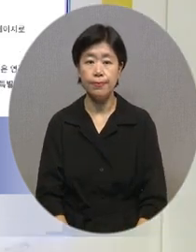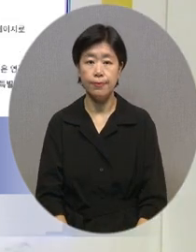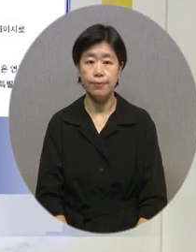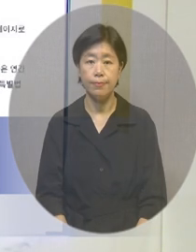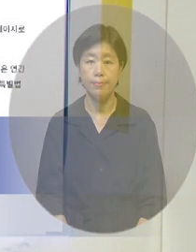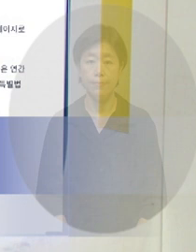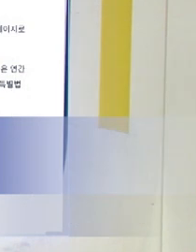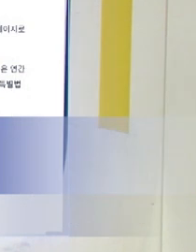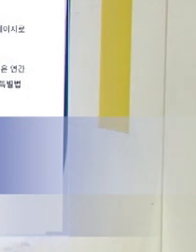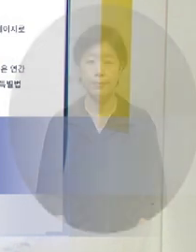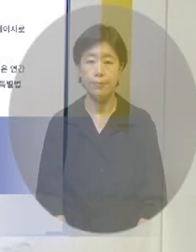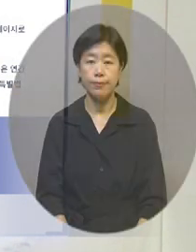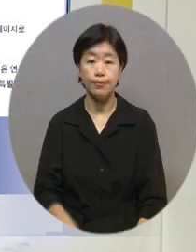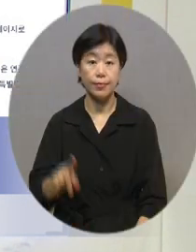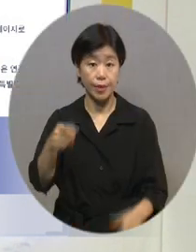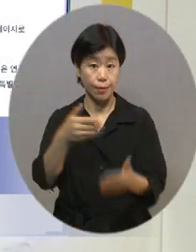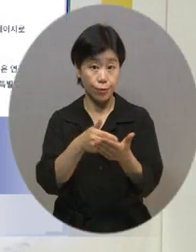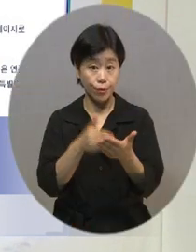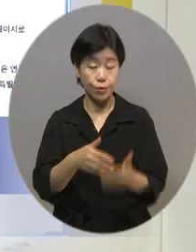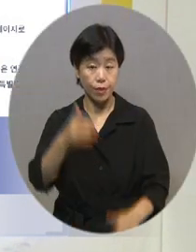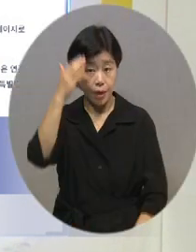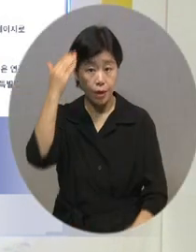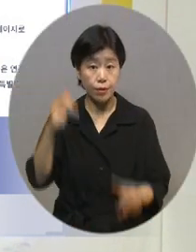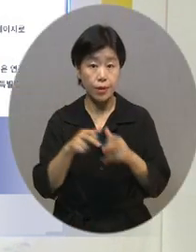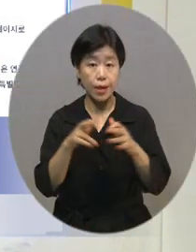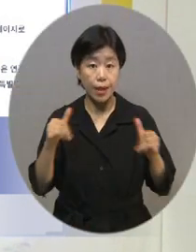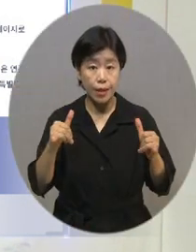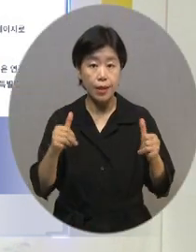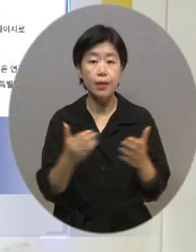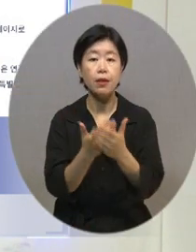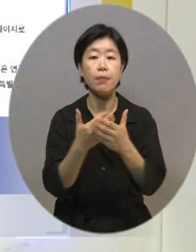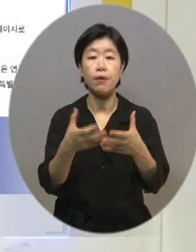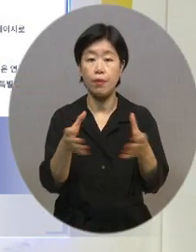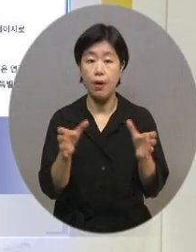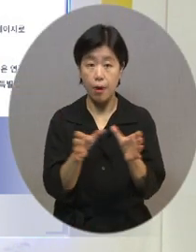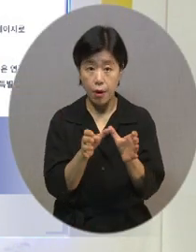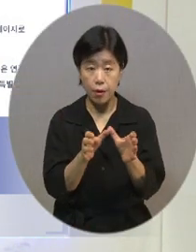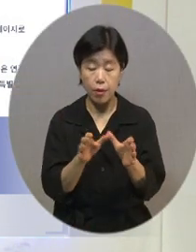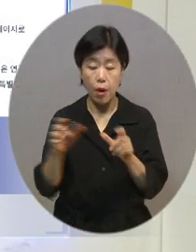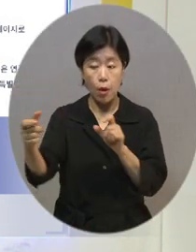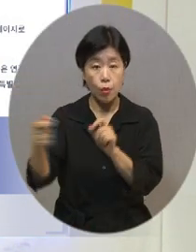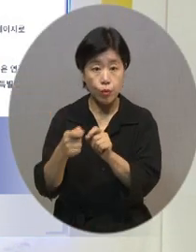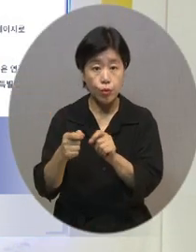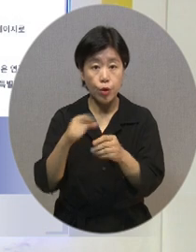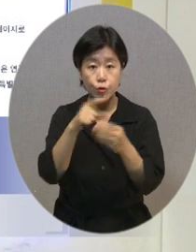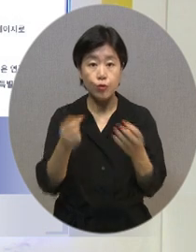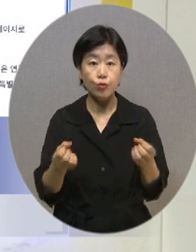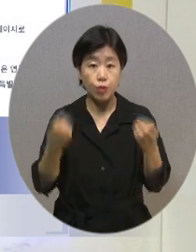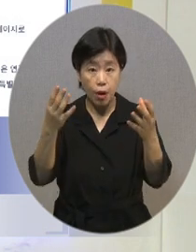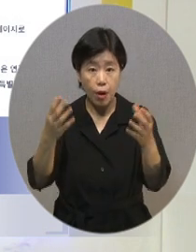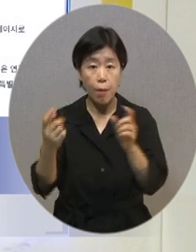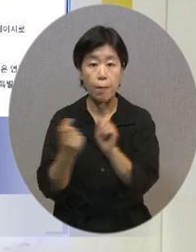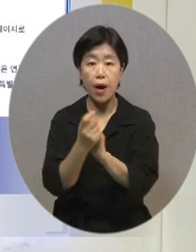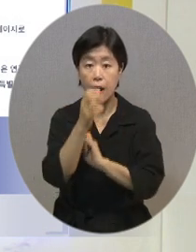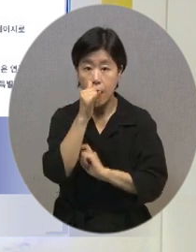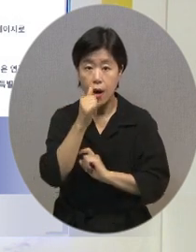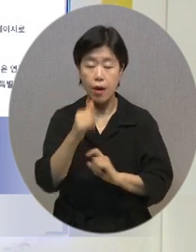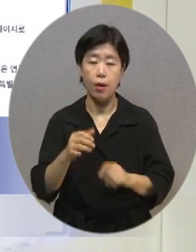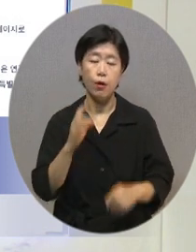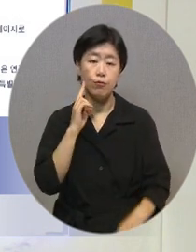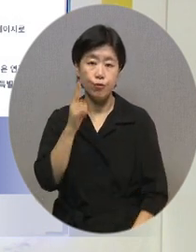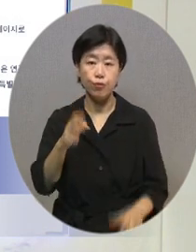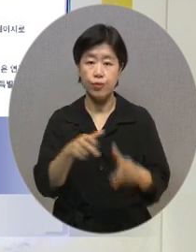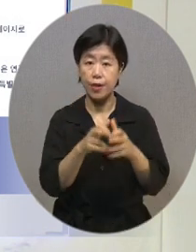가능합니다 다음 뉴스입니다 한국 장애 개발원이 다가오는 추석 명절을 맞아 중증장애인 생산품